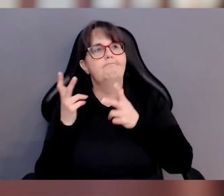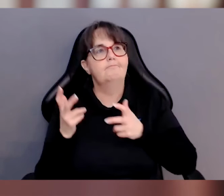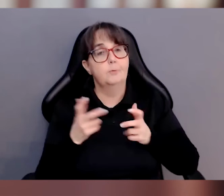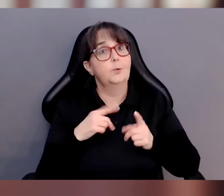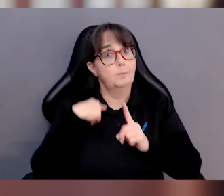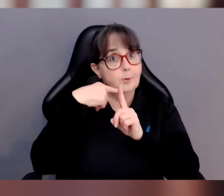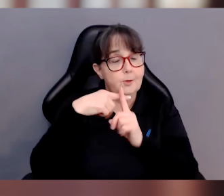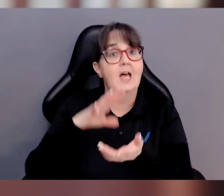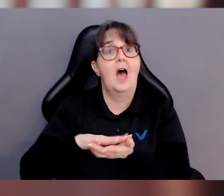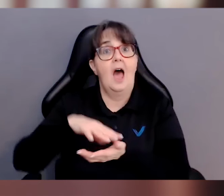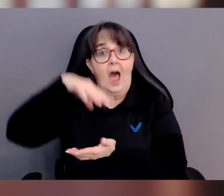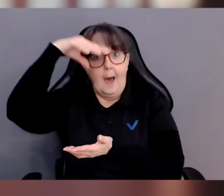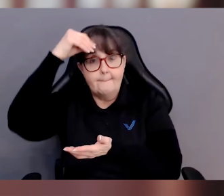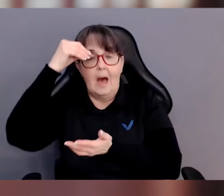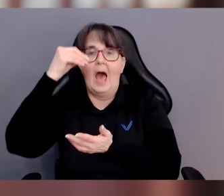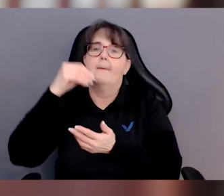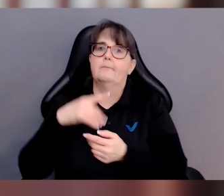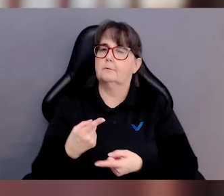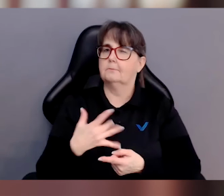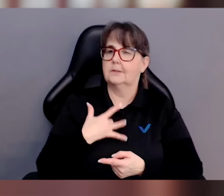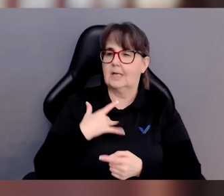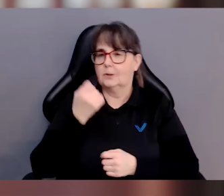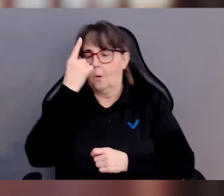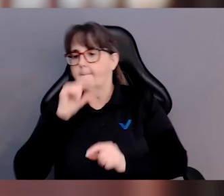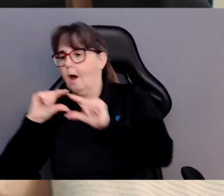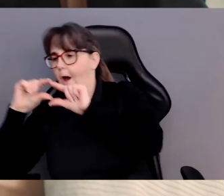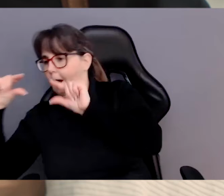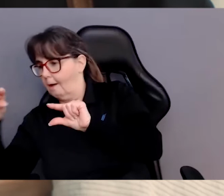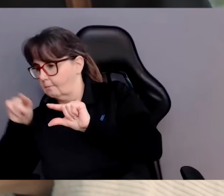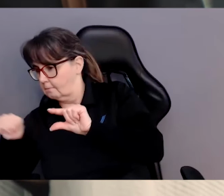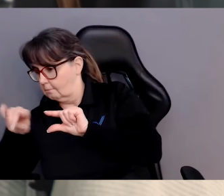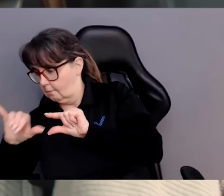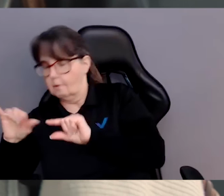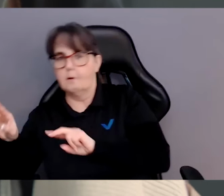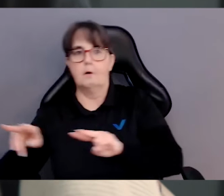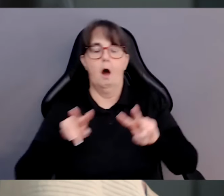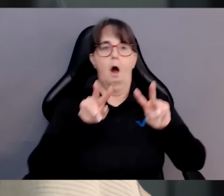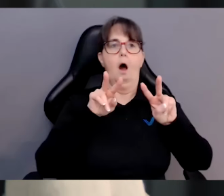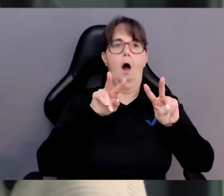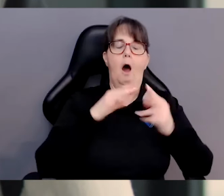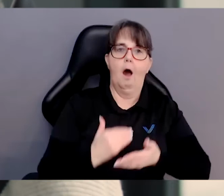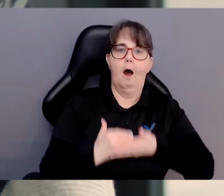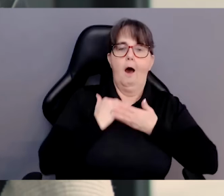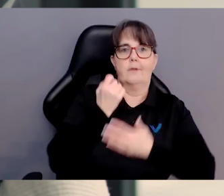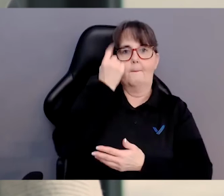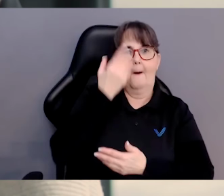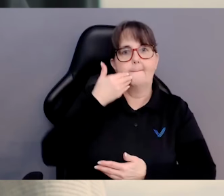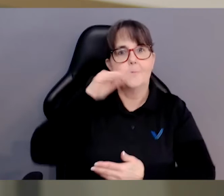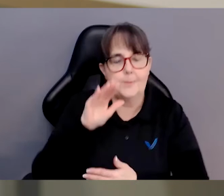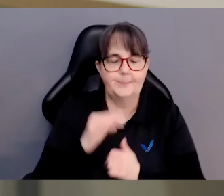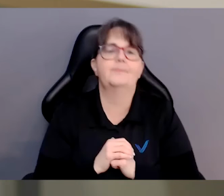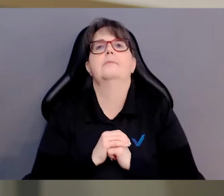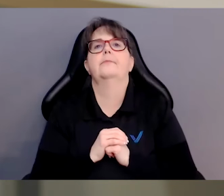on peut apprendre et apprécier différemment si on comprend aussi les informations qui accompagnent le